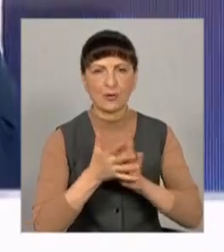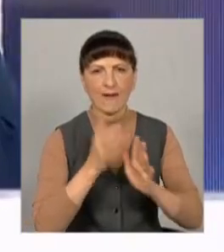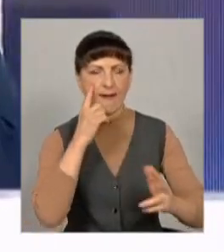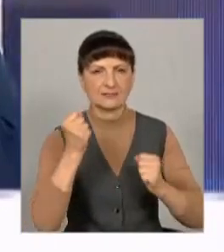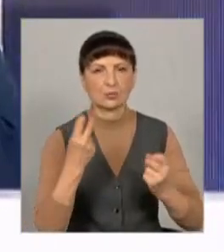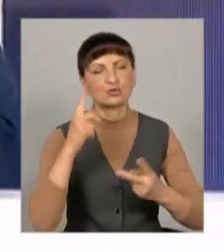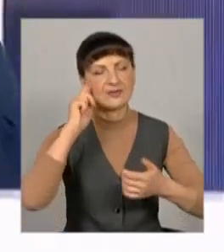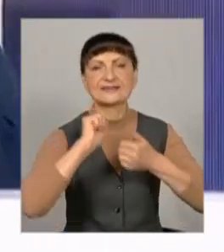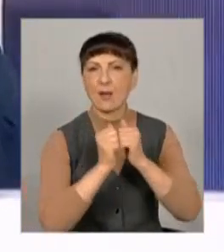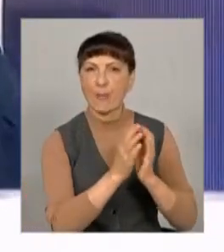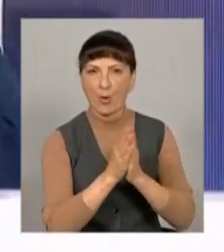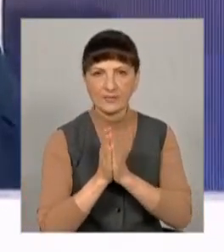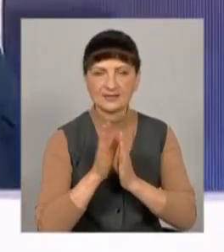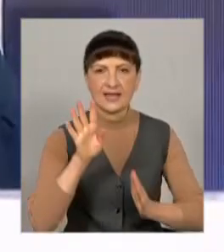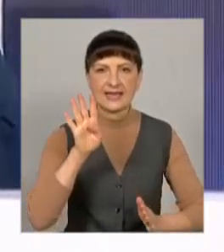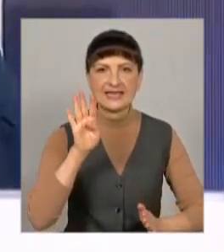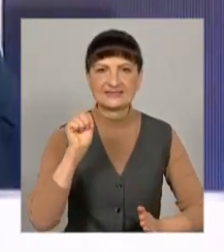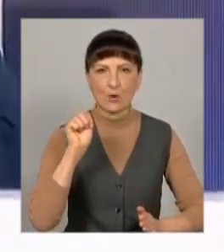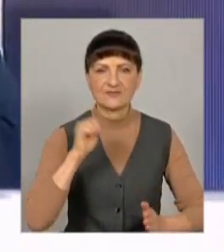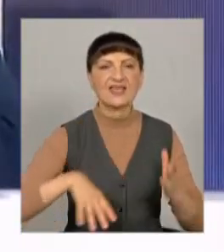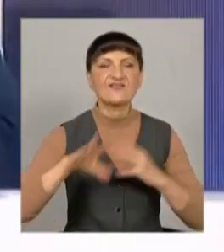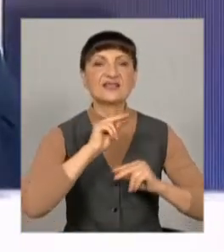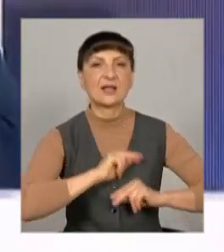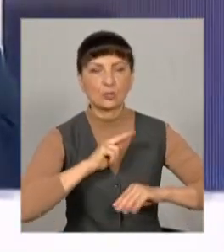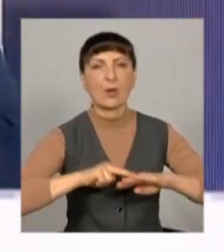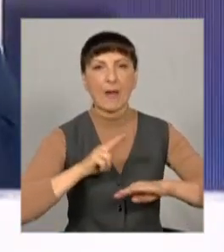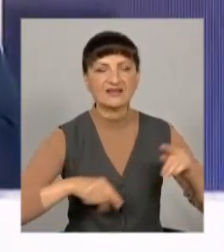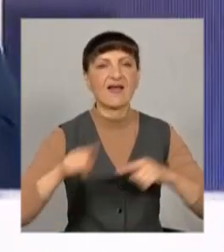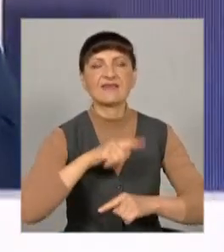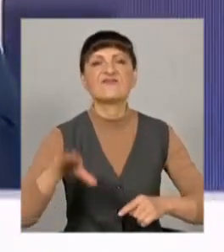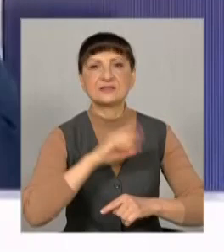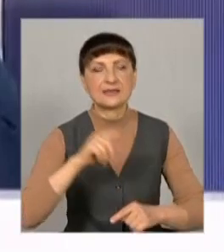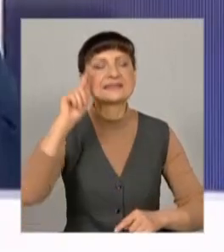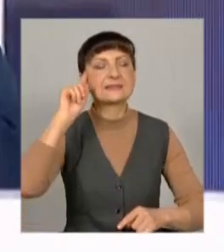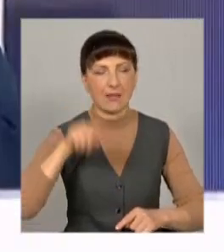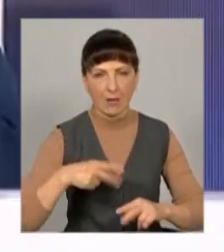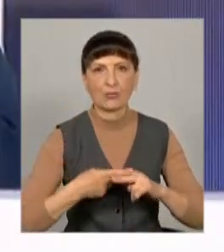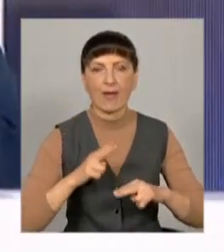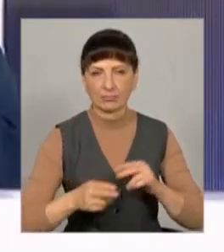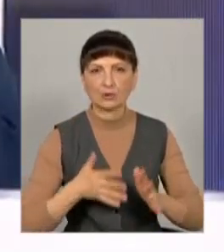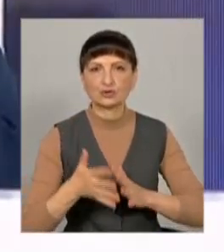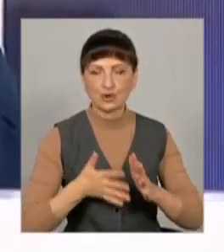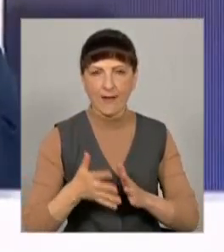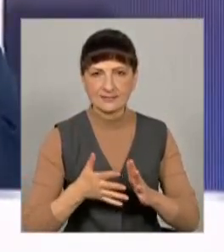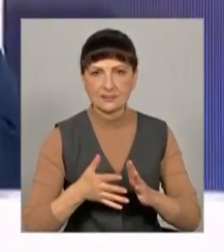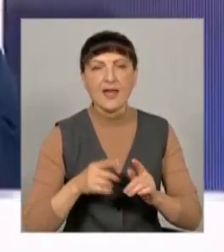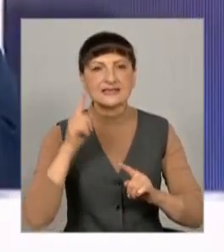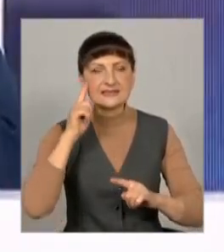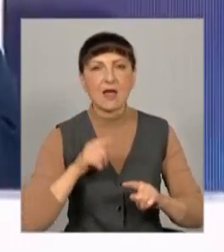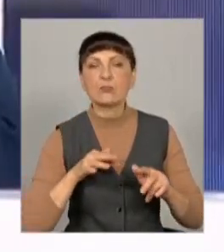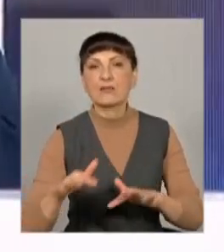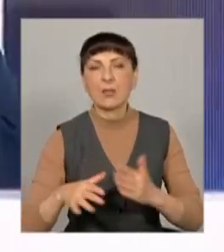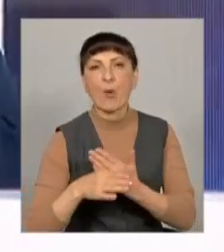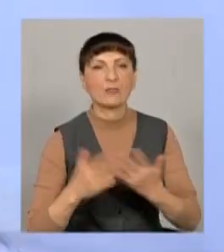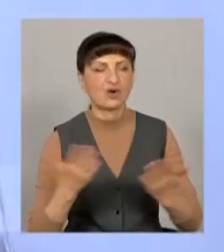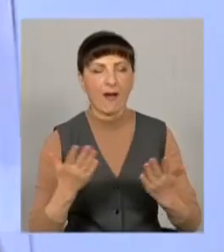везде запомнить и использовать. И все наши сотрудники полиции знают этот жест и знают механизм реагирования